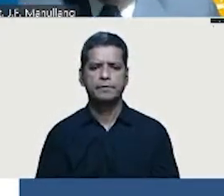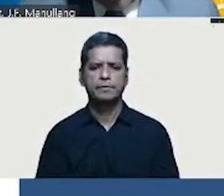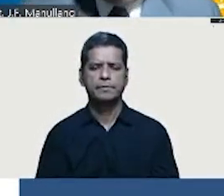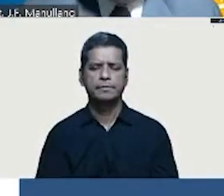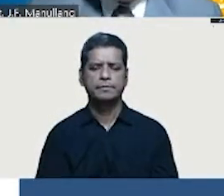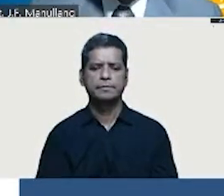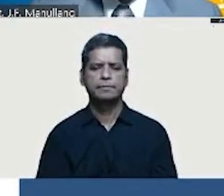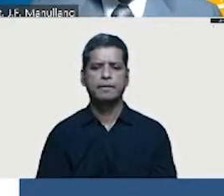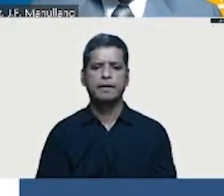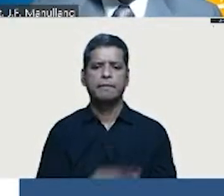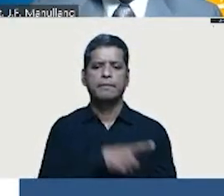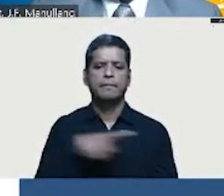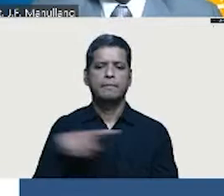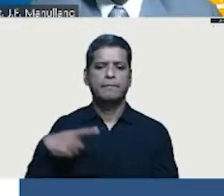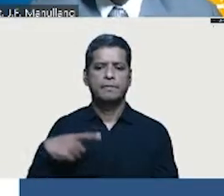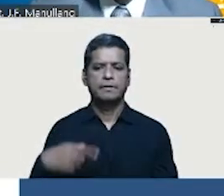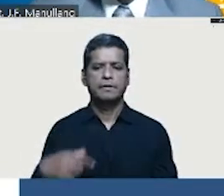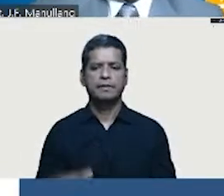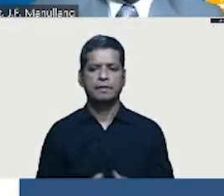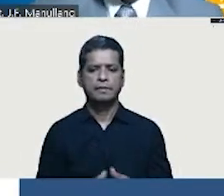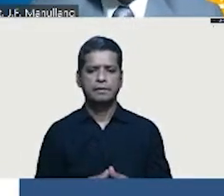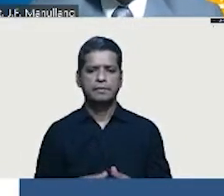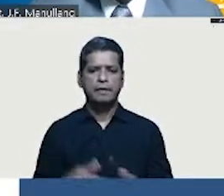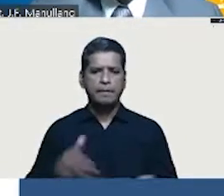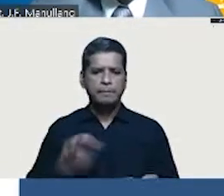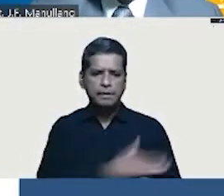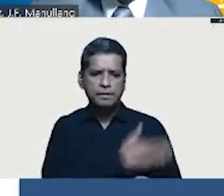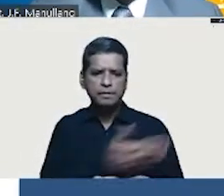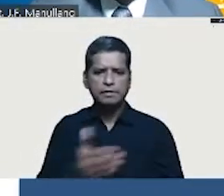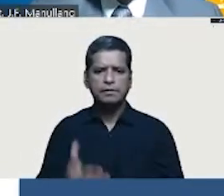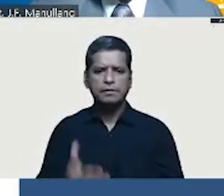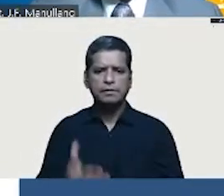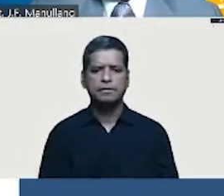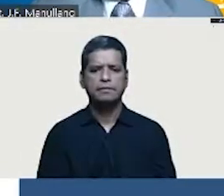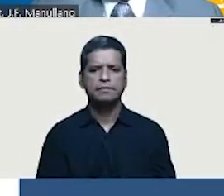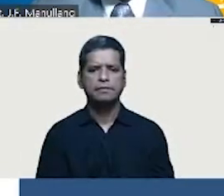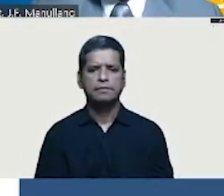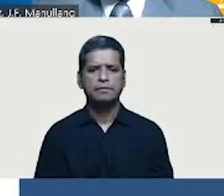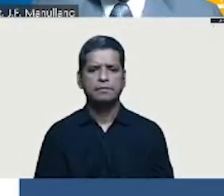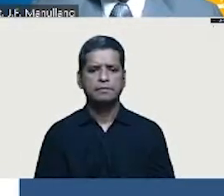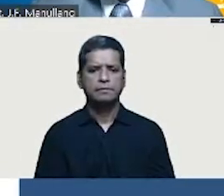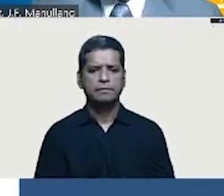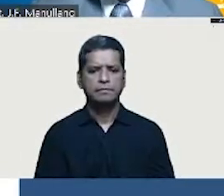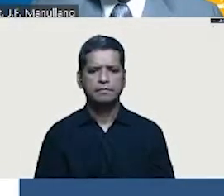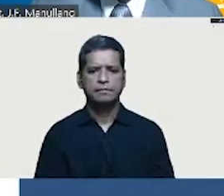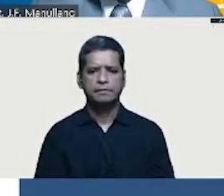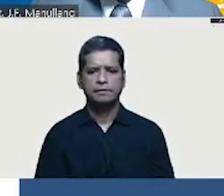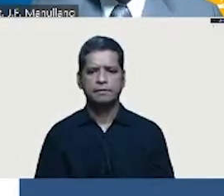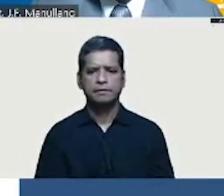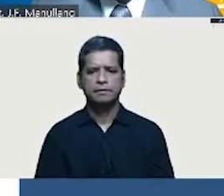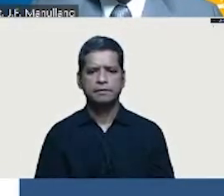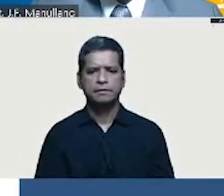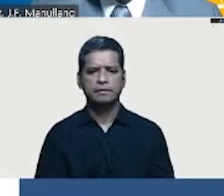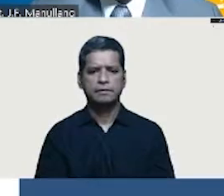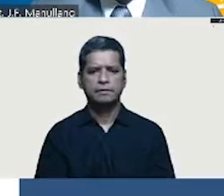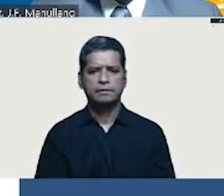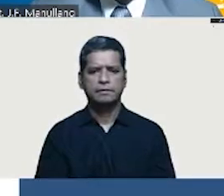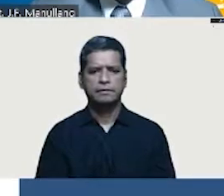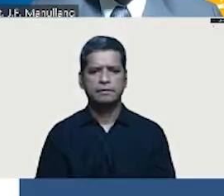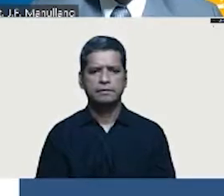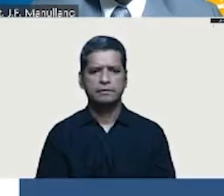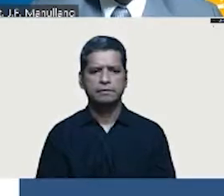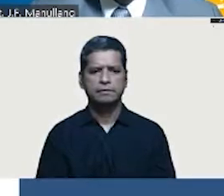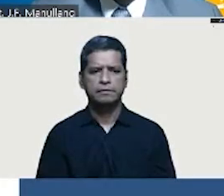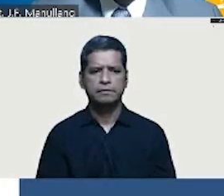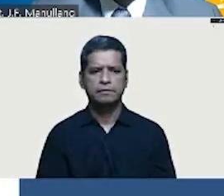sampai berapa lama mereka disiksa karena di dalam ayat ini dikatakan api yang menyiksa mereka itu naik sampai